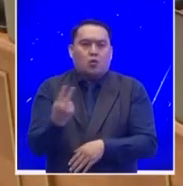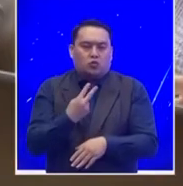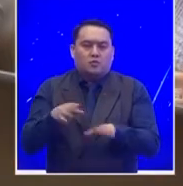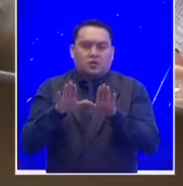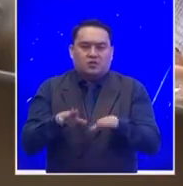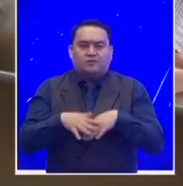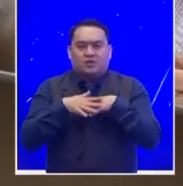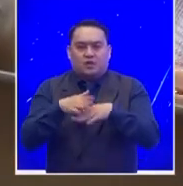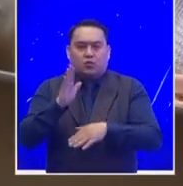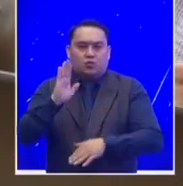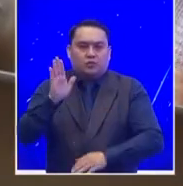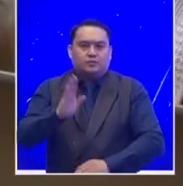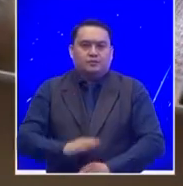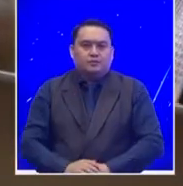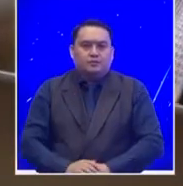источников.